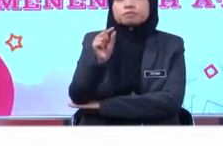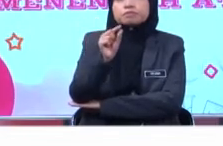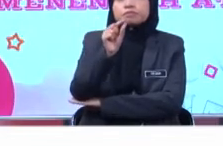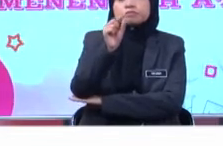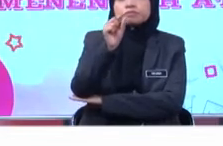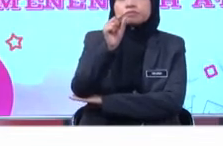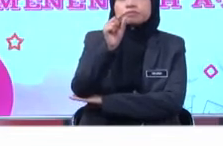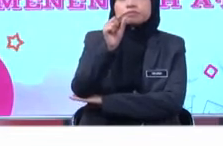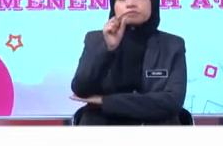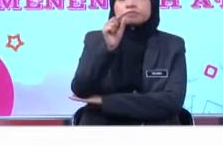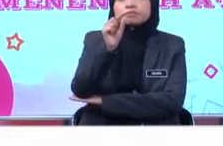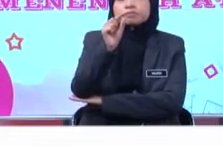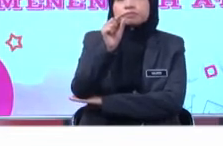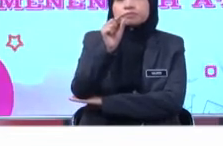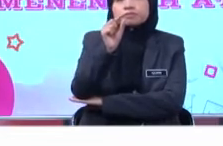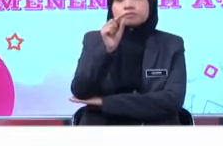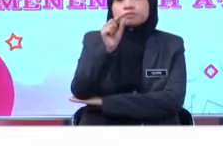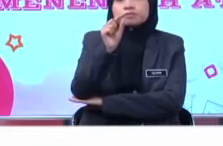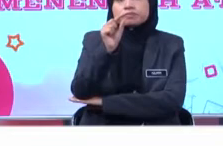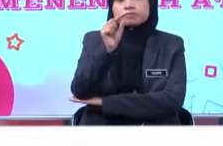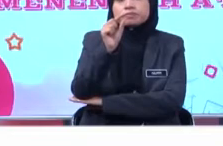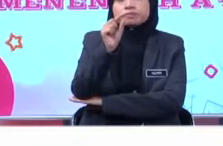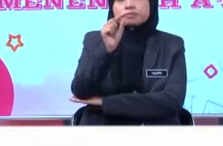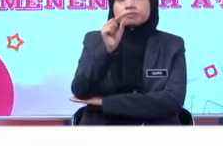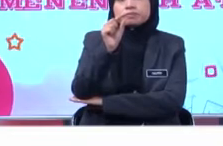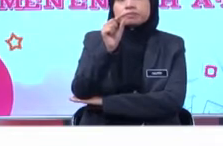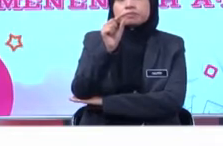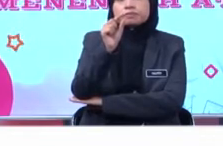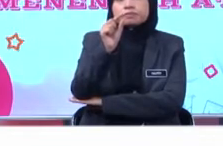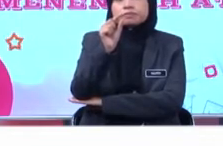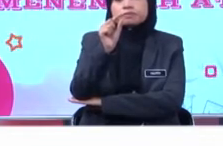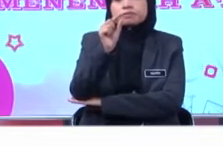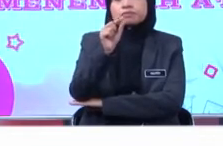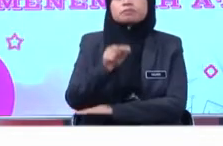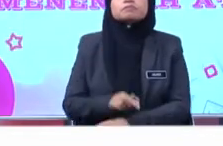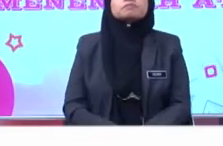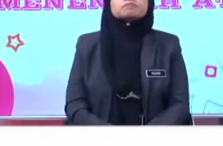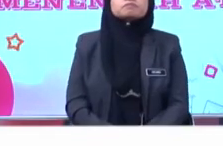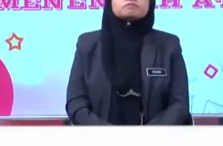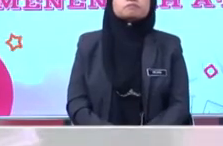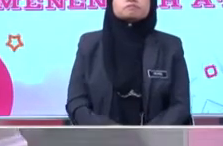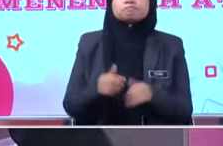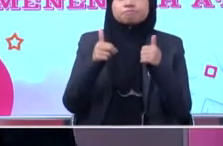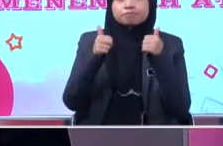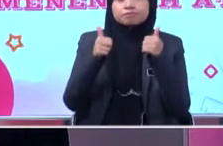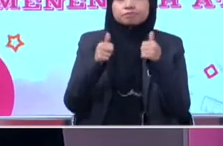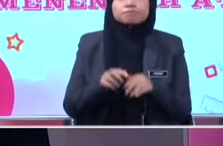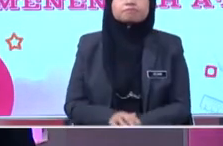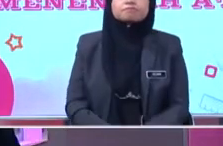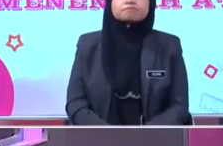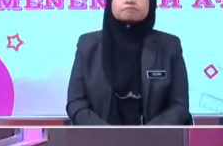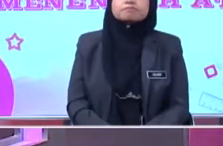inqod irqun Yi ingin Qodir bagus karena